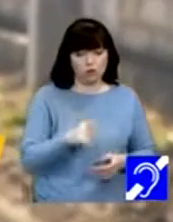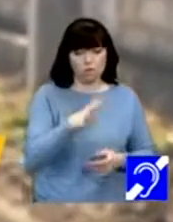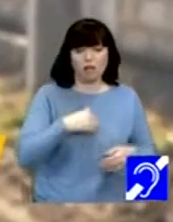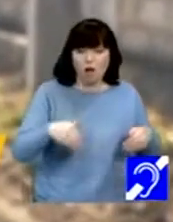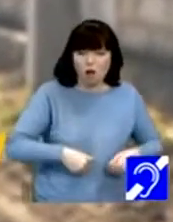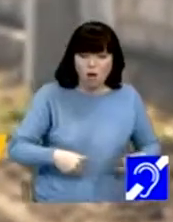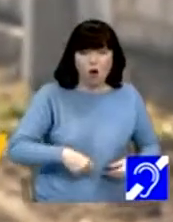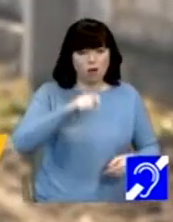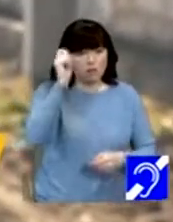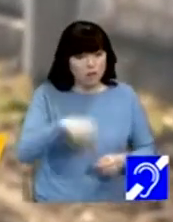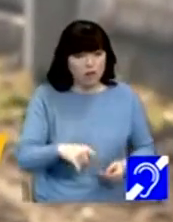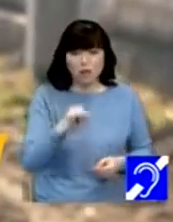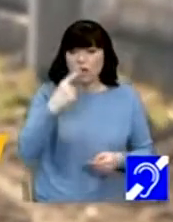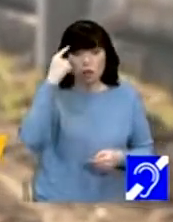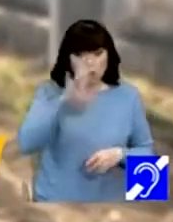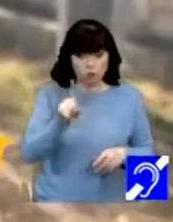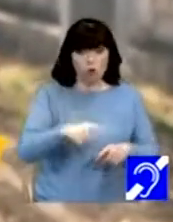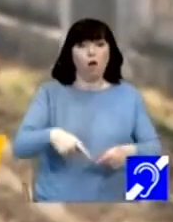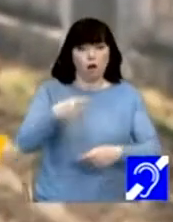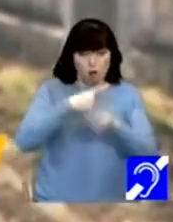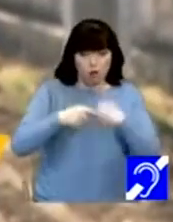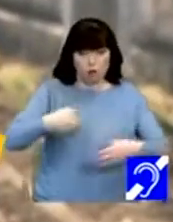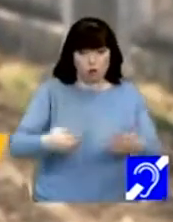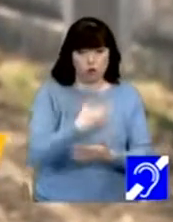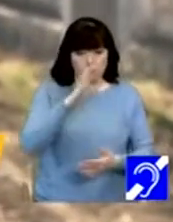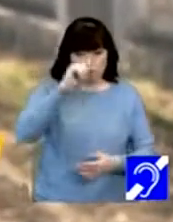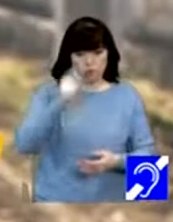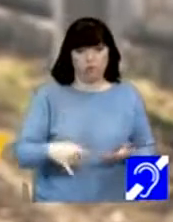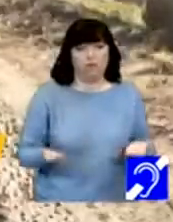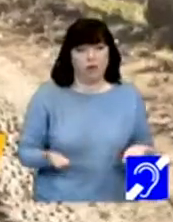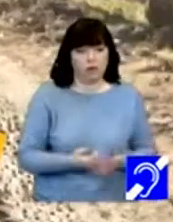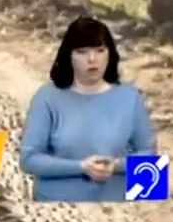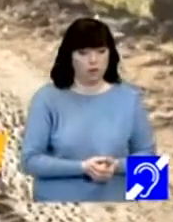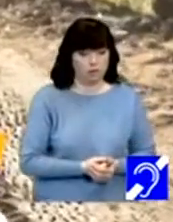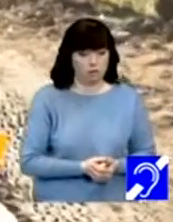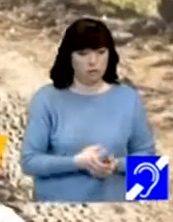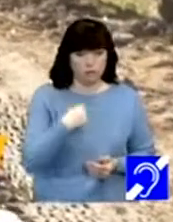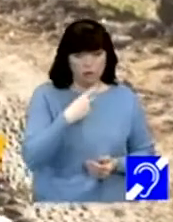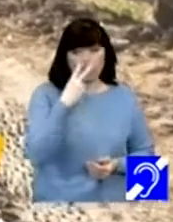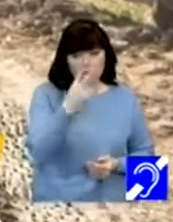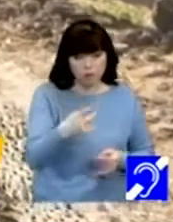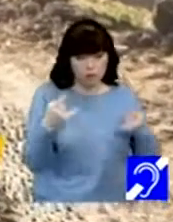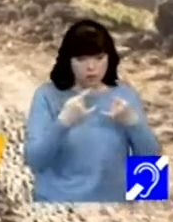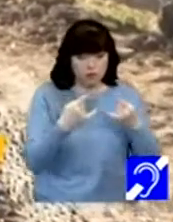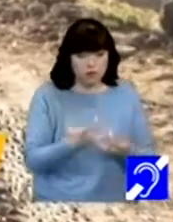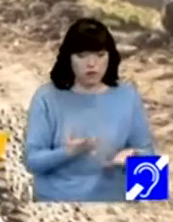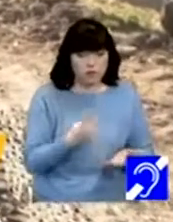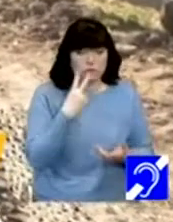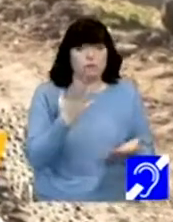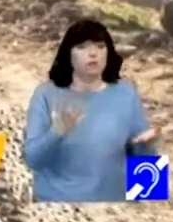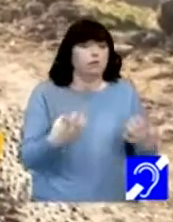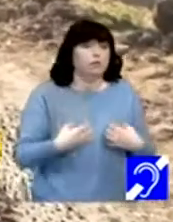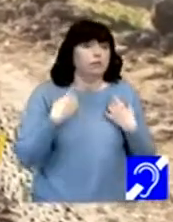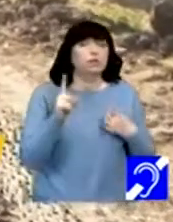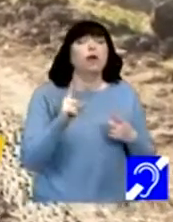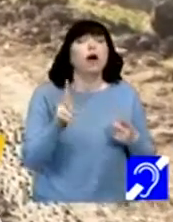foamete, război și nu credea că o să ajungă să vadă din nou vărsarea de sânge. Da, vezi pe televizor, ce să facem? Ce putem